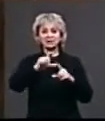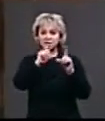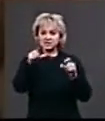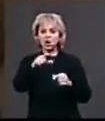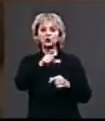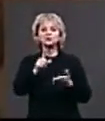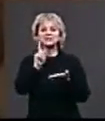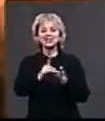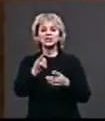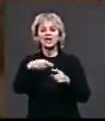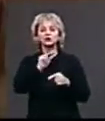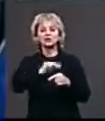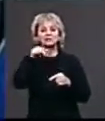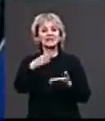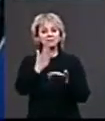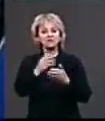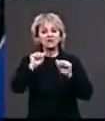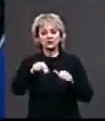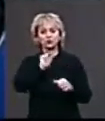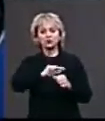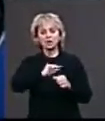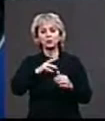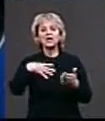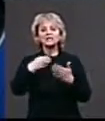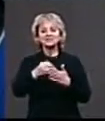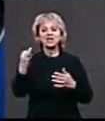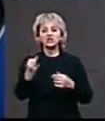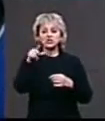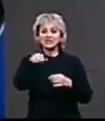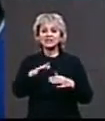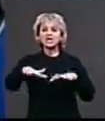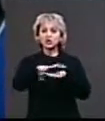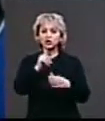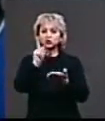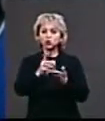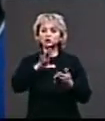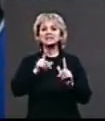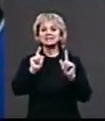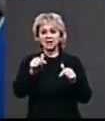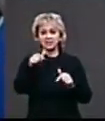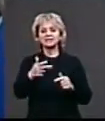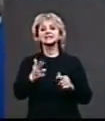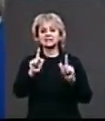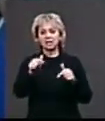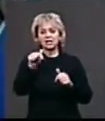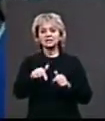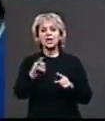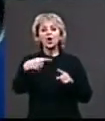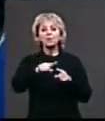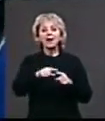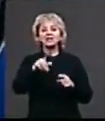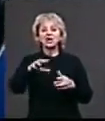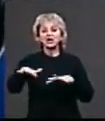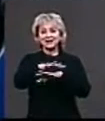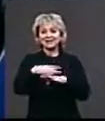Люди должны, которые работают здесь, иметь возможность работать в своих интересах. И рынок должен быть. Согласны? Да, согласны. Да. Поэтому